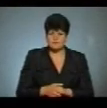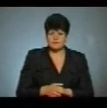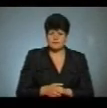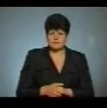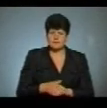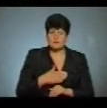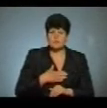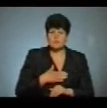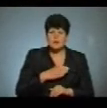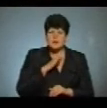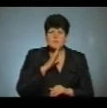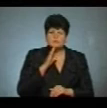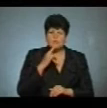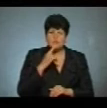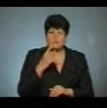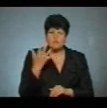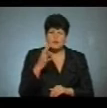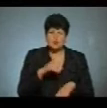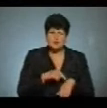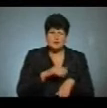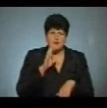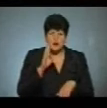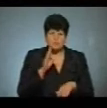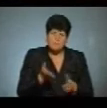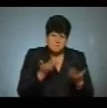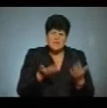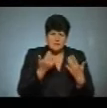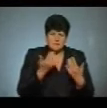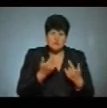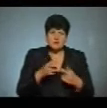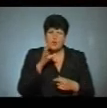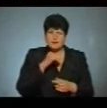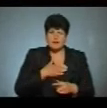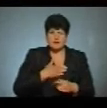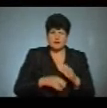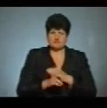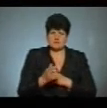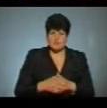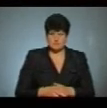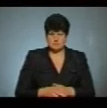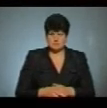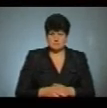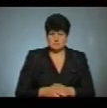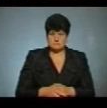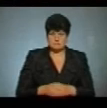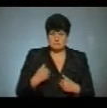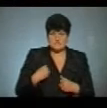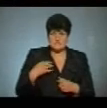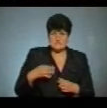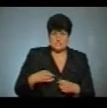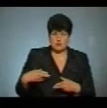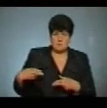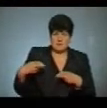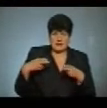моя матушка, каже, батюшка, 5 годин ранку. Піднімається, бо, каже, обікрали нашу церкву. Ми з сином під'їхали до